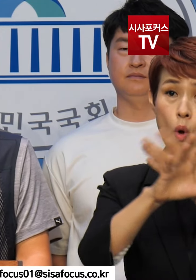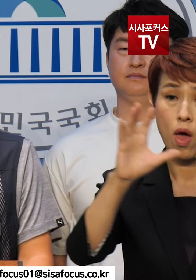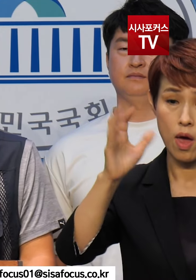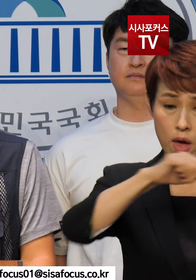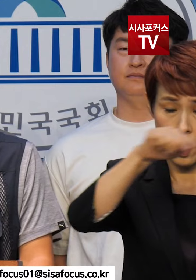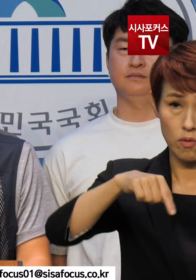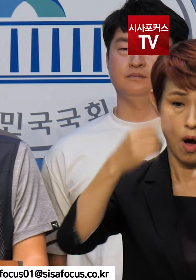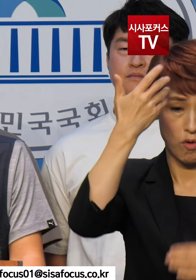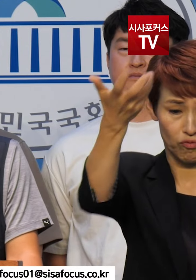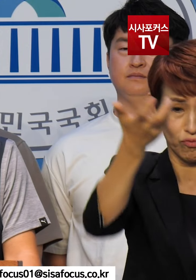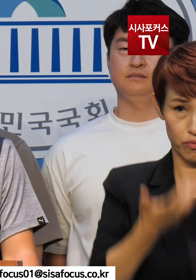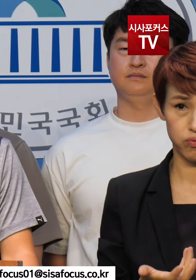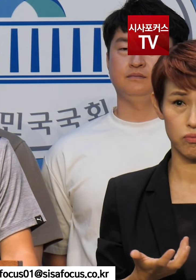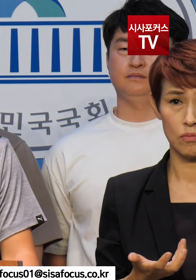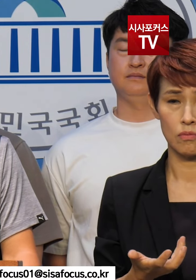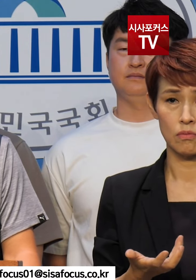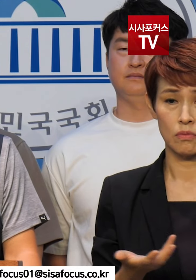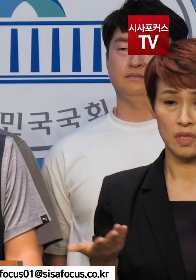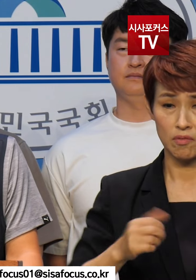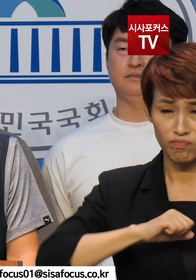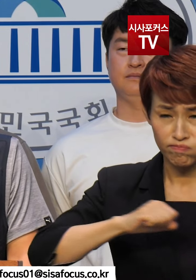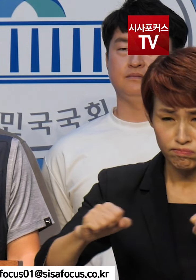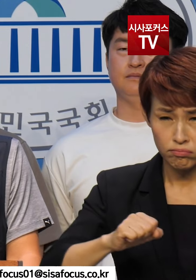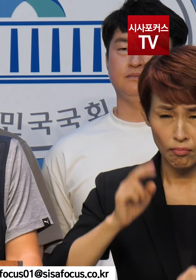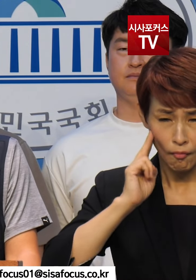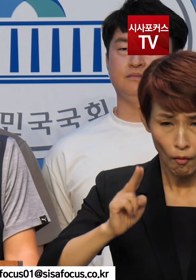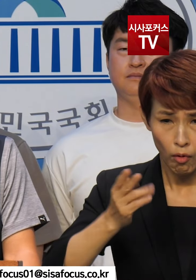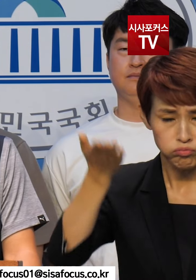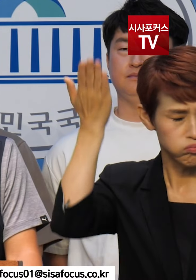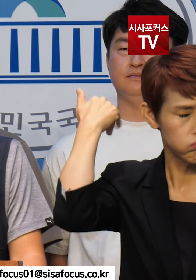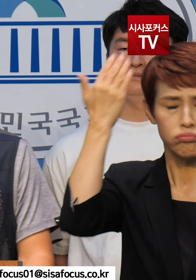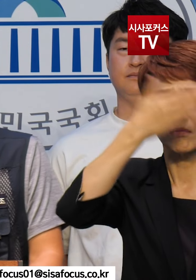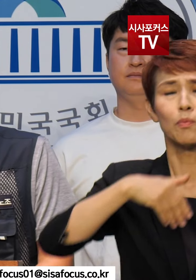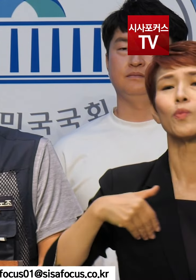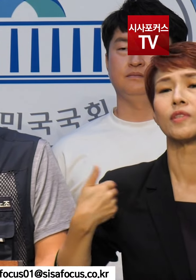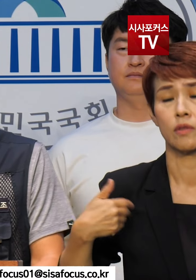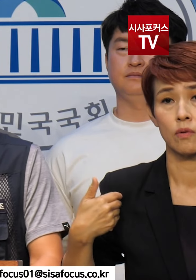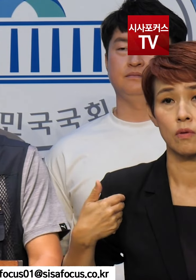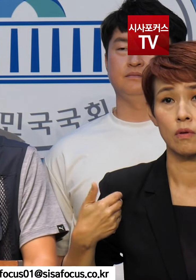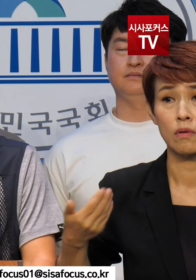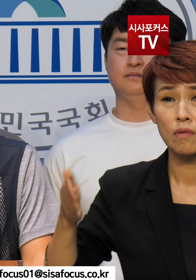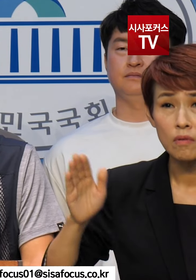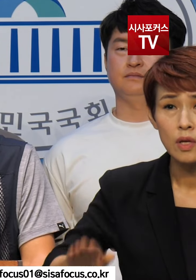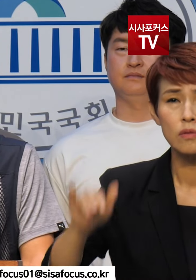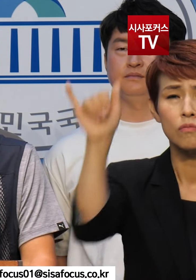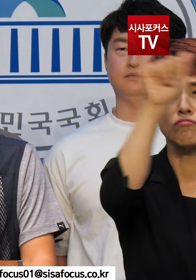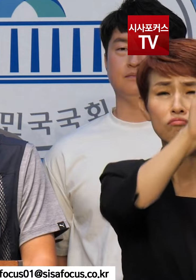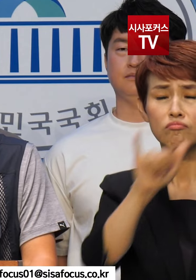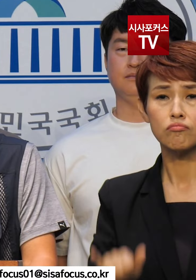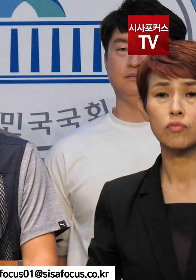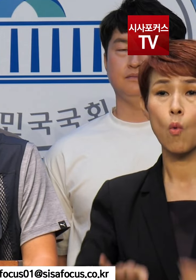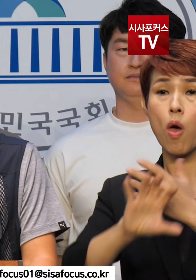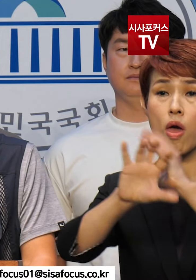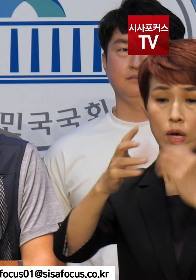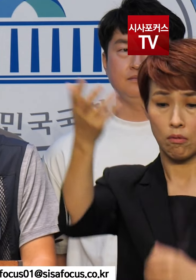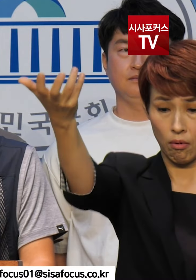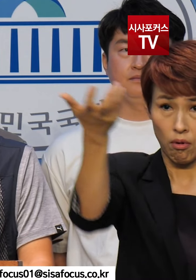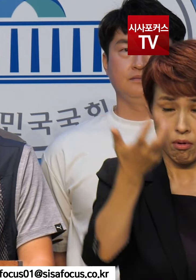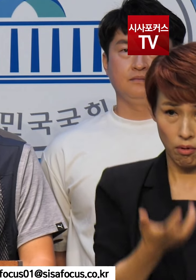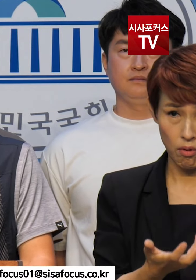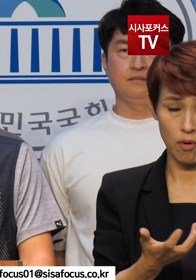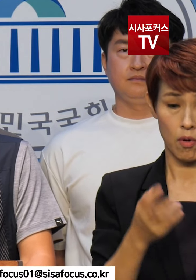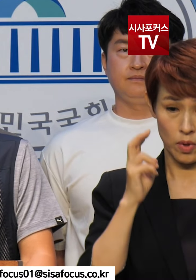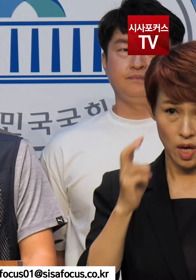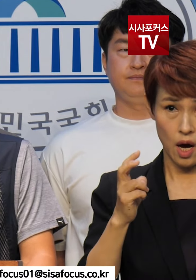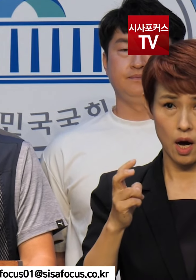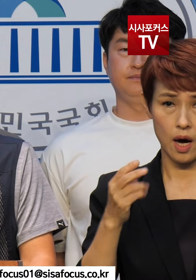문제의 심각성을 이제는 알지 못했습니다. 그러나 이미 전국에서 많은 외투기업의 먹튀로